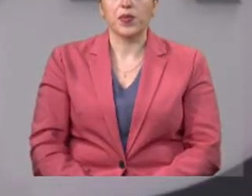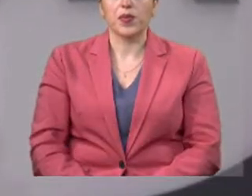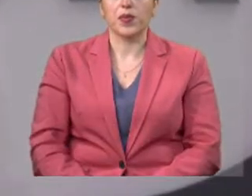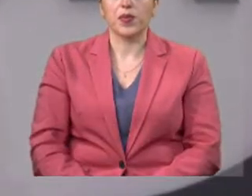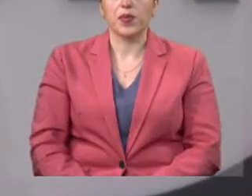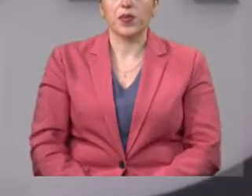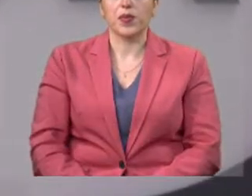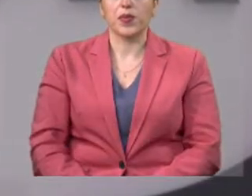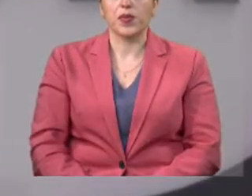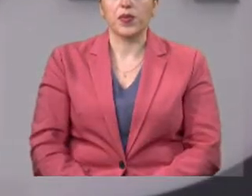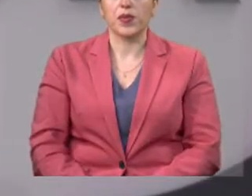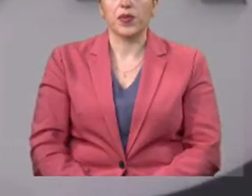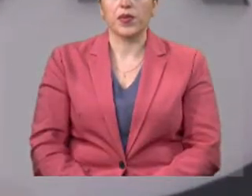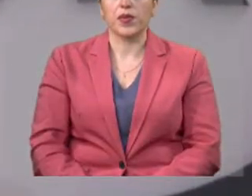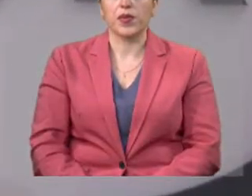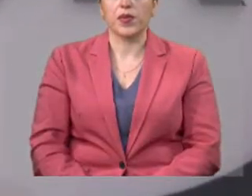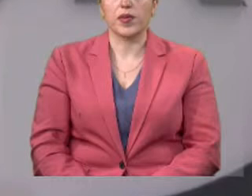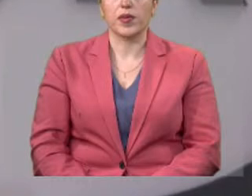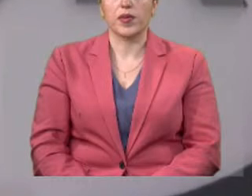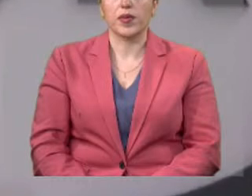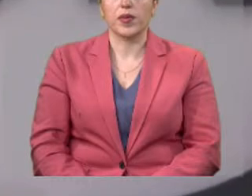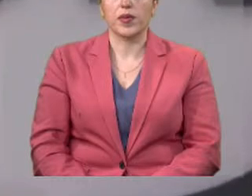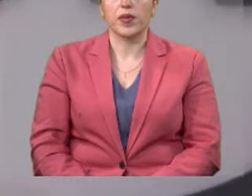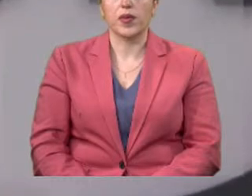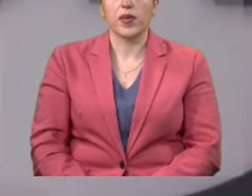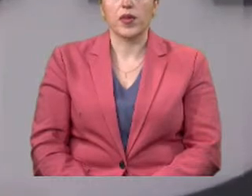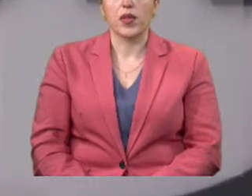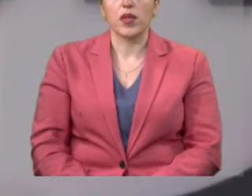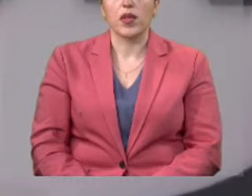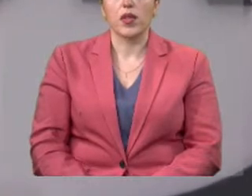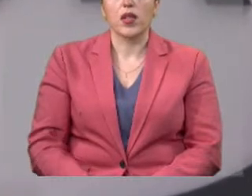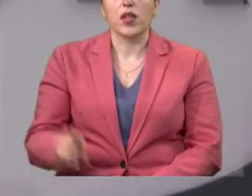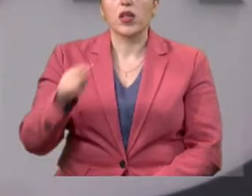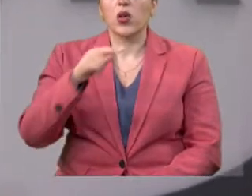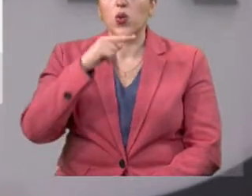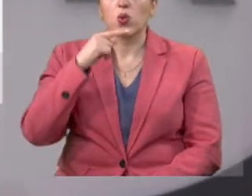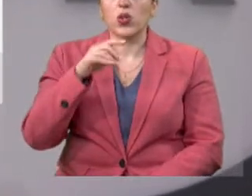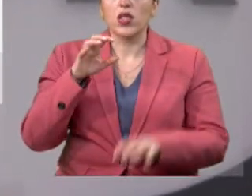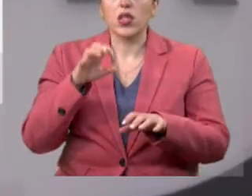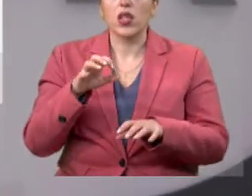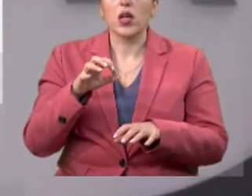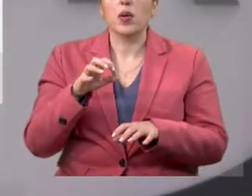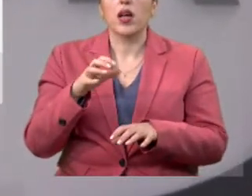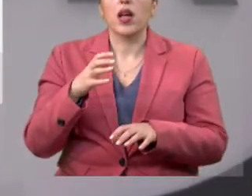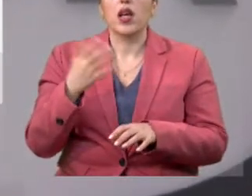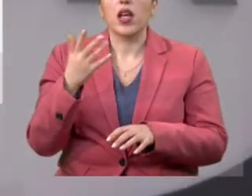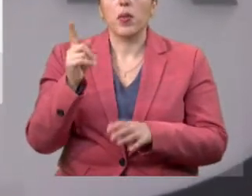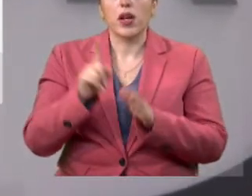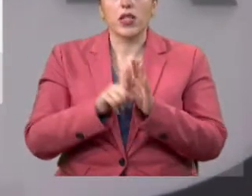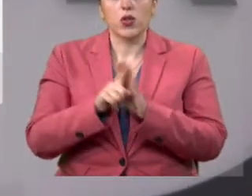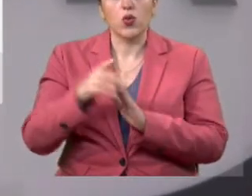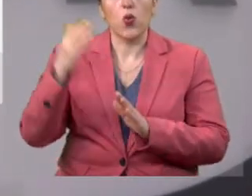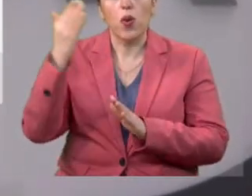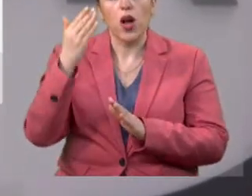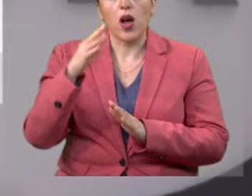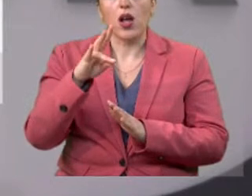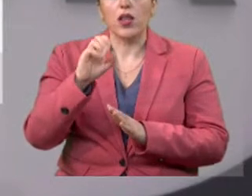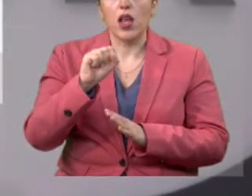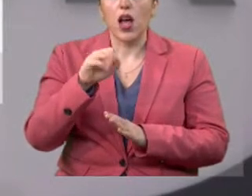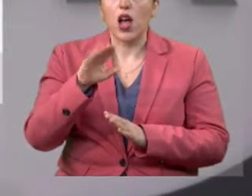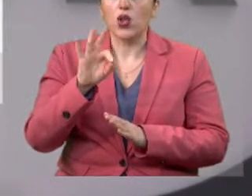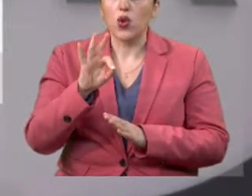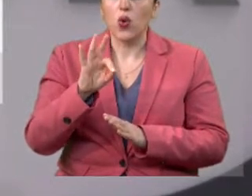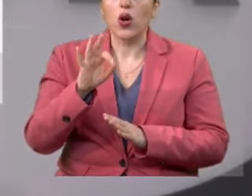That's a clear sign he's considering using both of those. Երբ նա Պուտինը սկսում է խոսել այն մասին, թե ՆԱՏՕ-ն կամ Ուկրաինան կամ